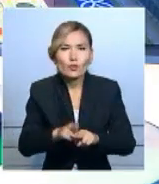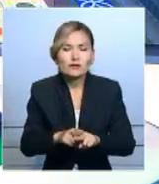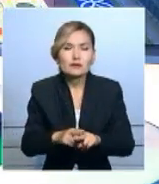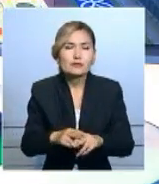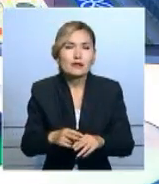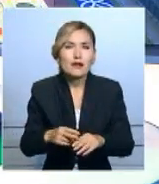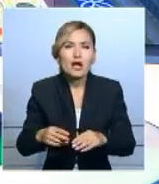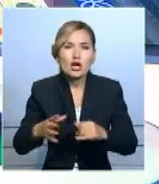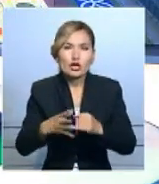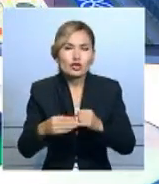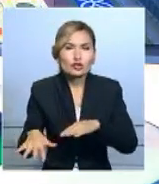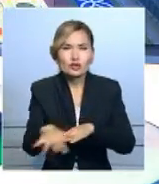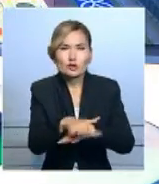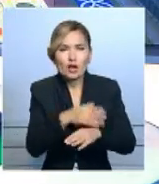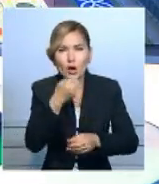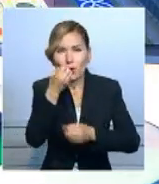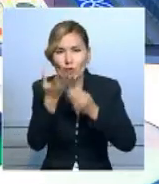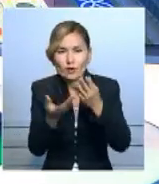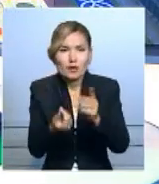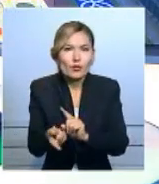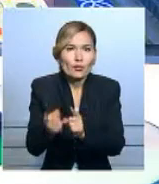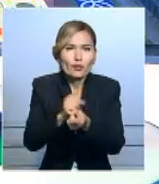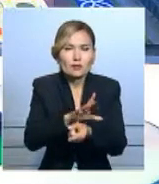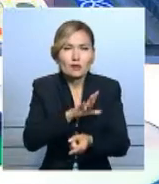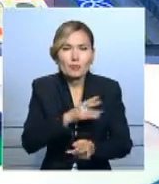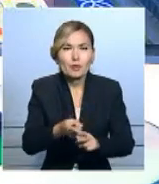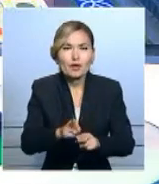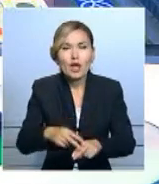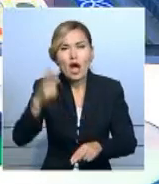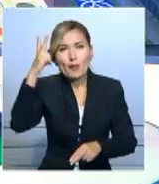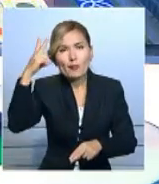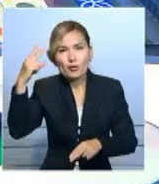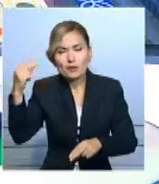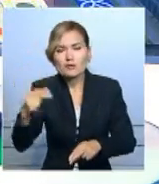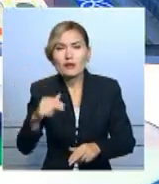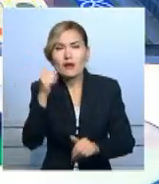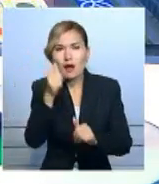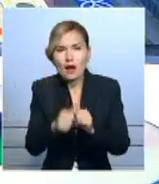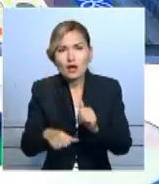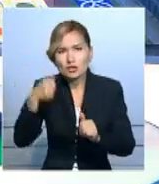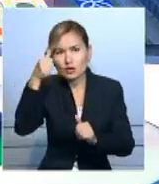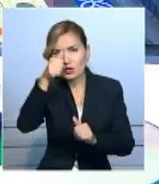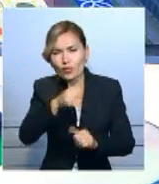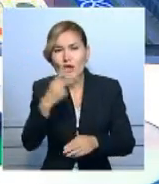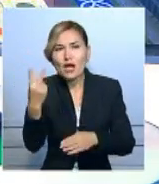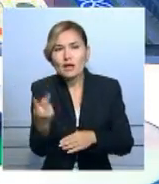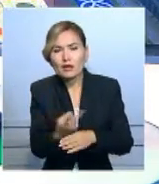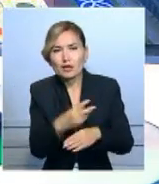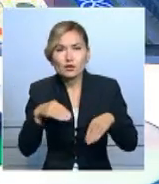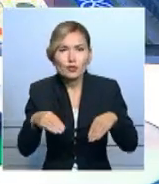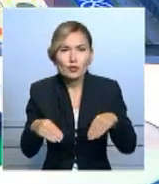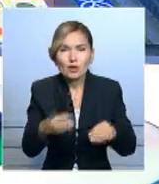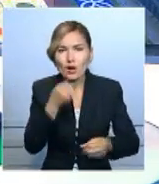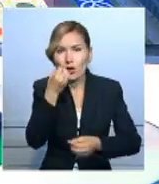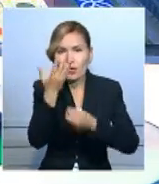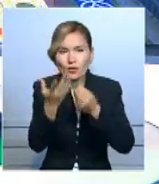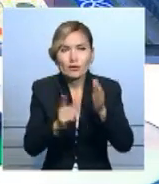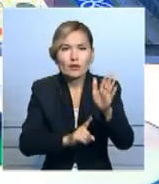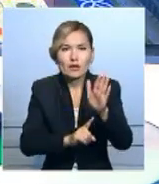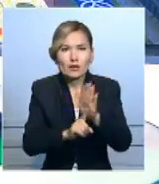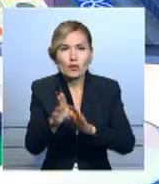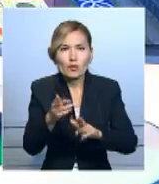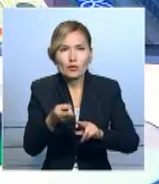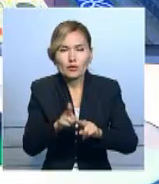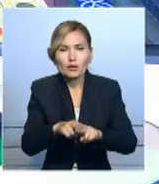көз қуанышына айналған. Мұндай кілемді Брюссельде 2 жылда бір рет қана көруге болады. Оның өзінде арнайы бір тақырыпқа негізделеді.